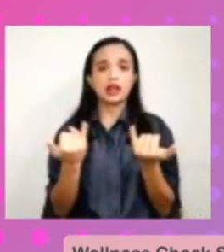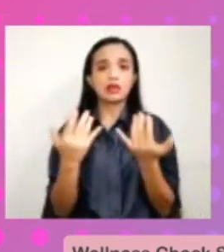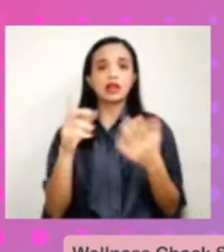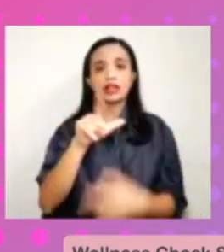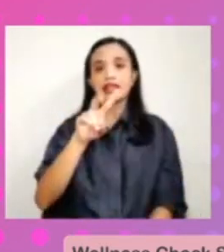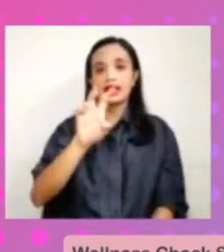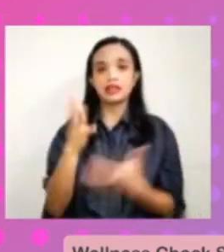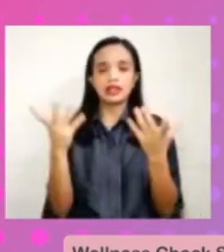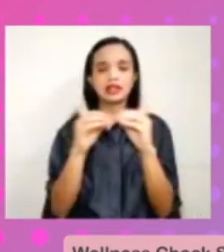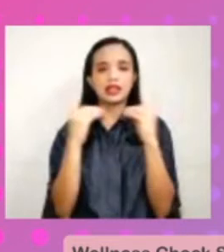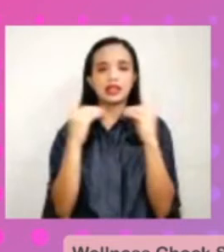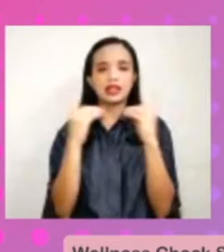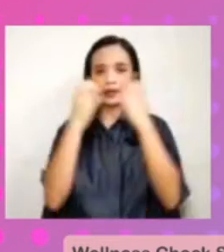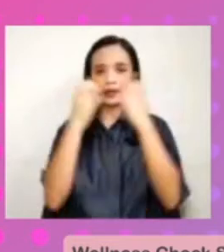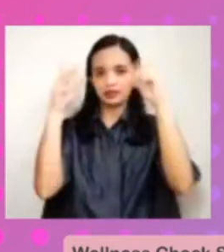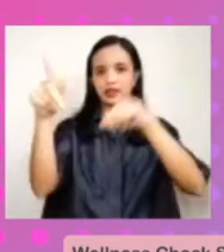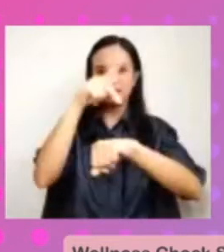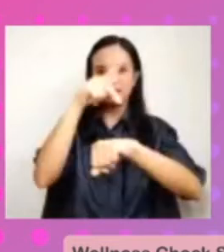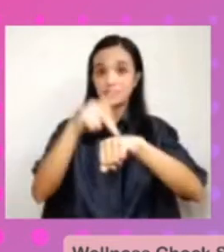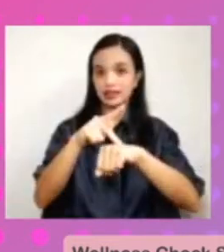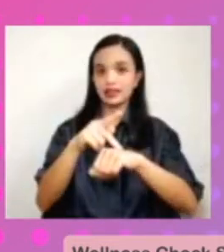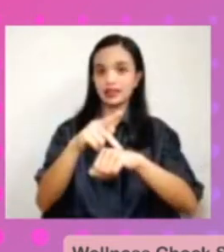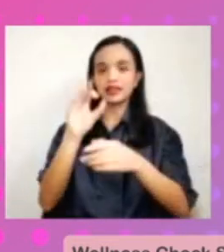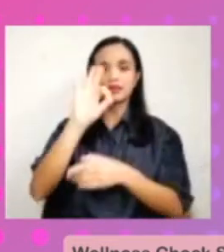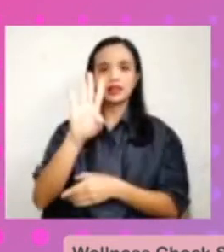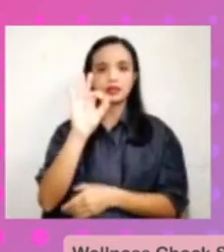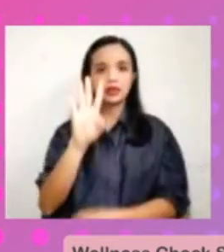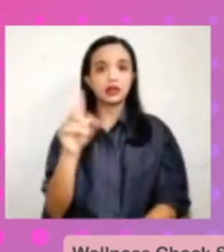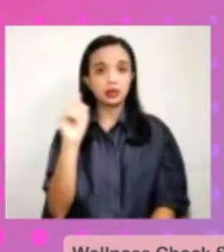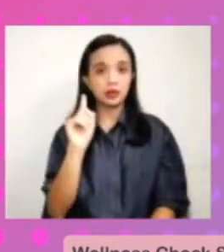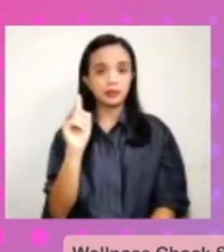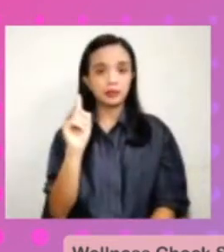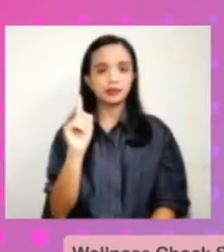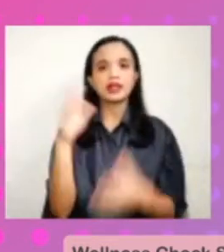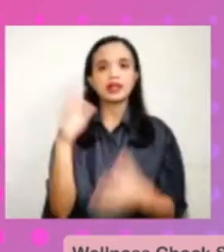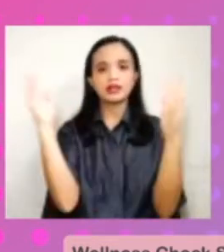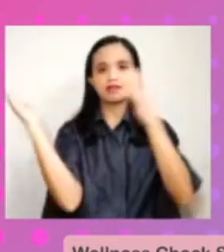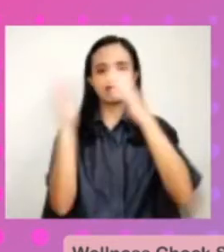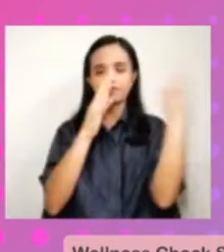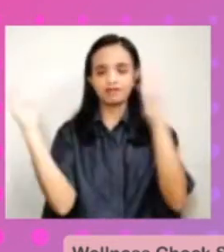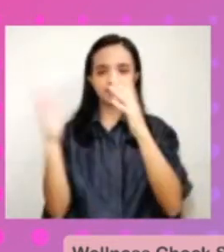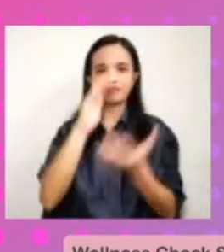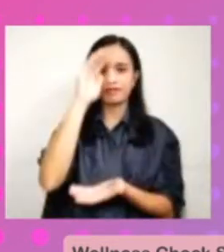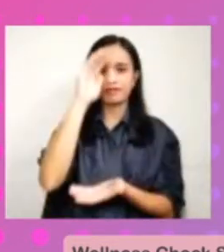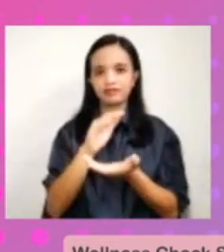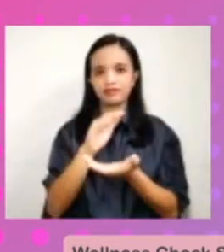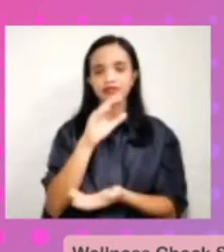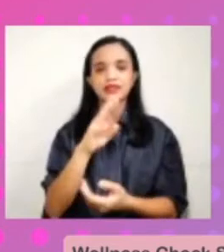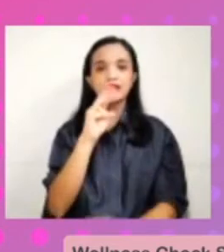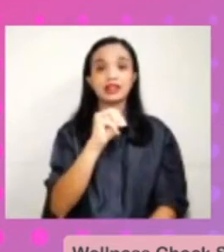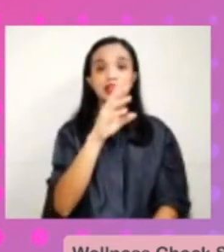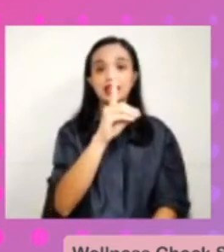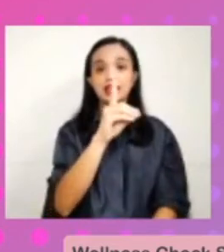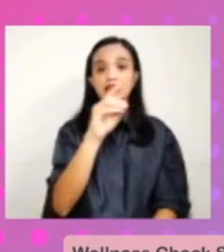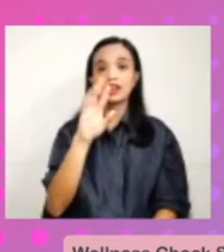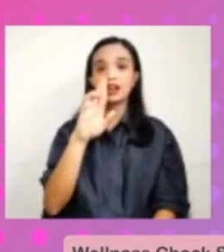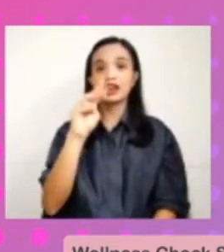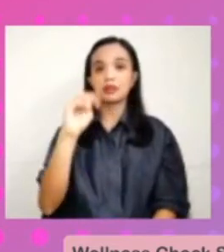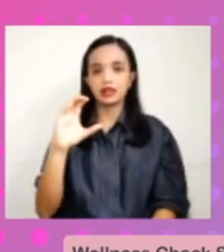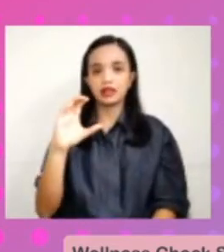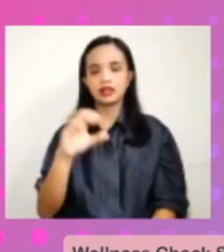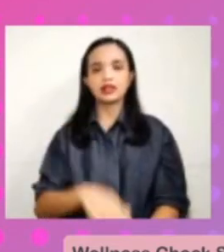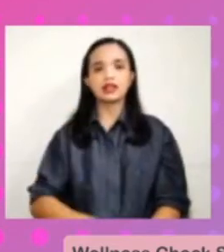Muslim, Eid al-Adha al-Mubarak po. Dahil ngayon po sineselebrate nila ang Feast of the Sacrifice. Ayan, live